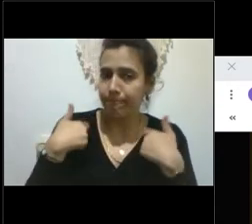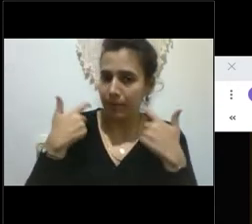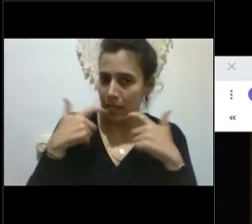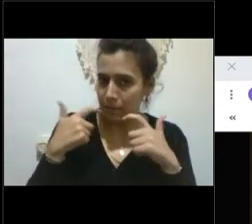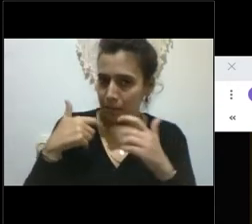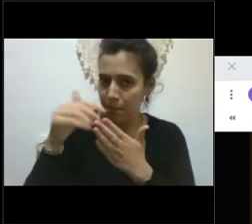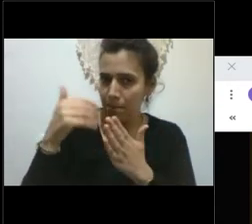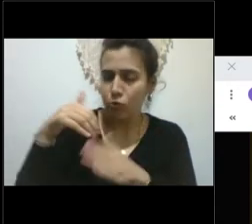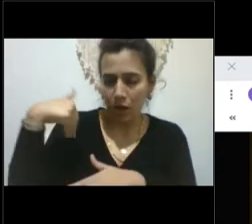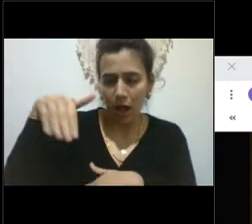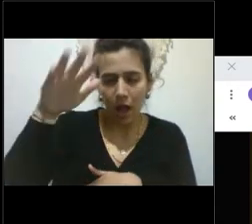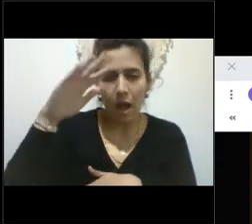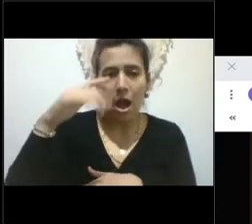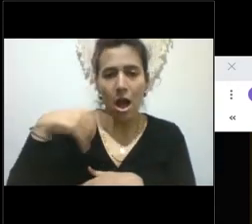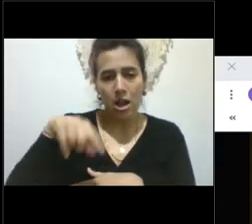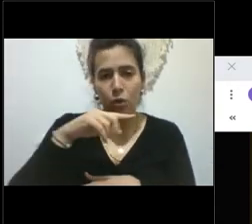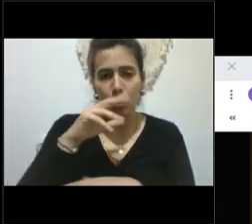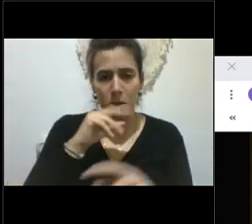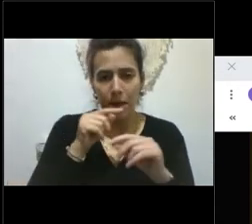הרבה.